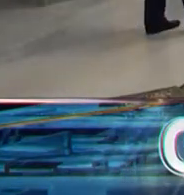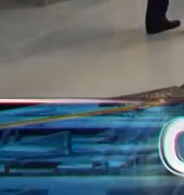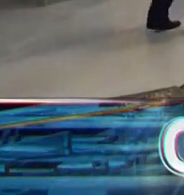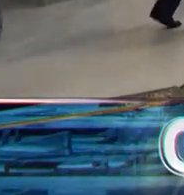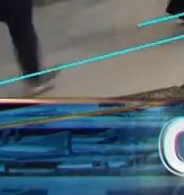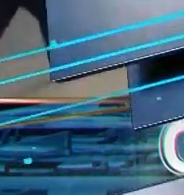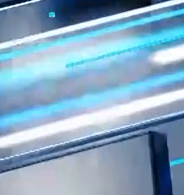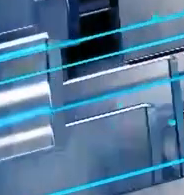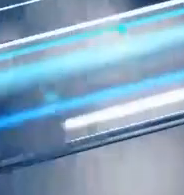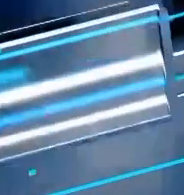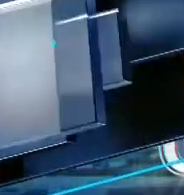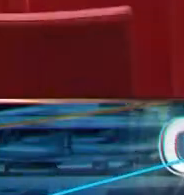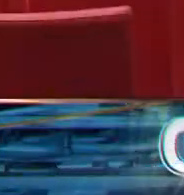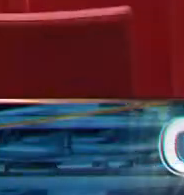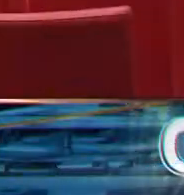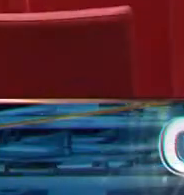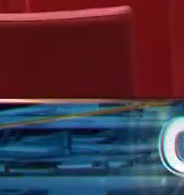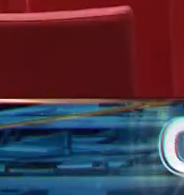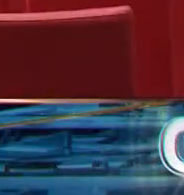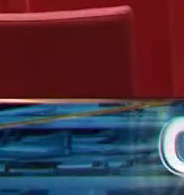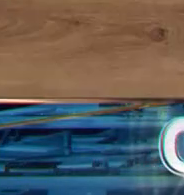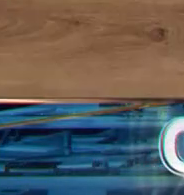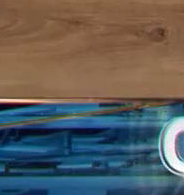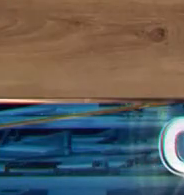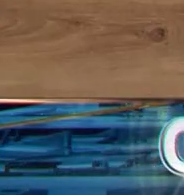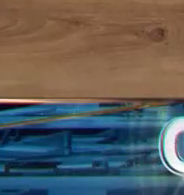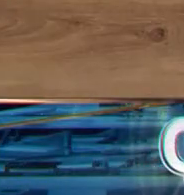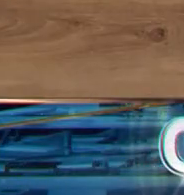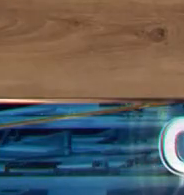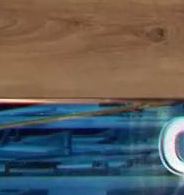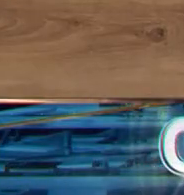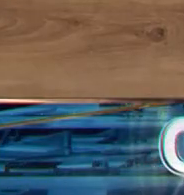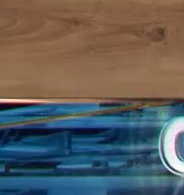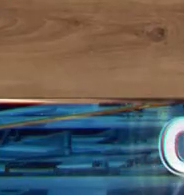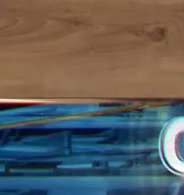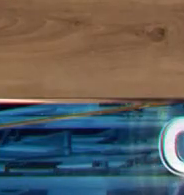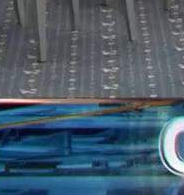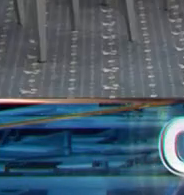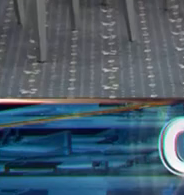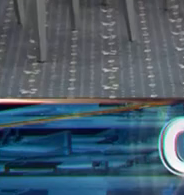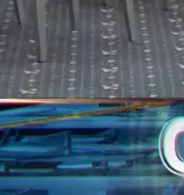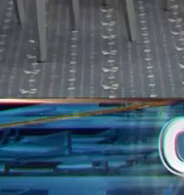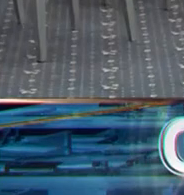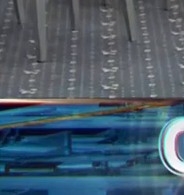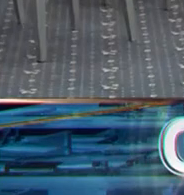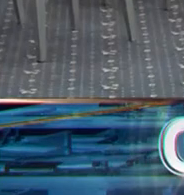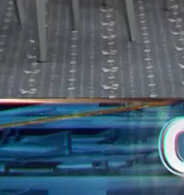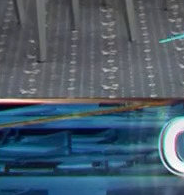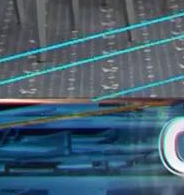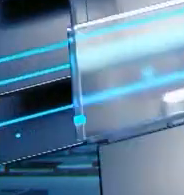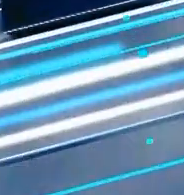молодежи. Вам простят долг. С 25 августа списываются пени по просроченным налоговым платежам.